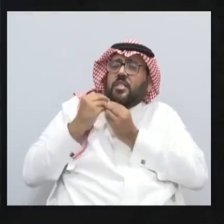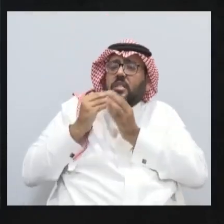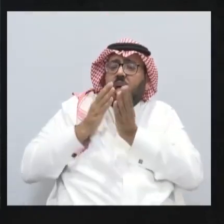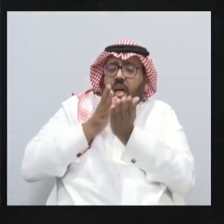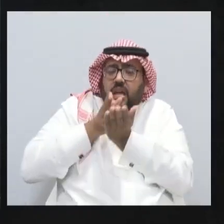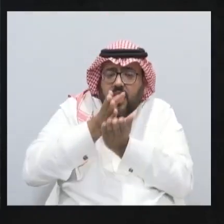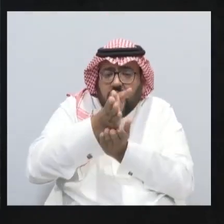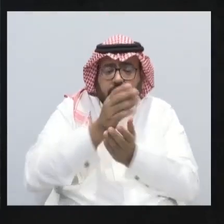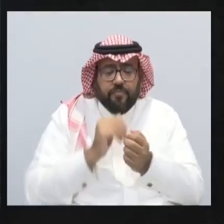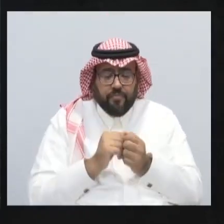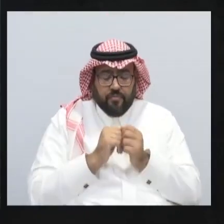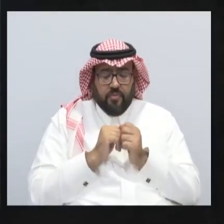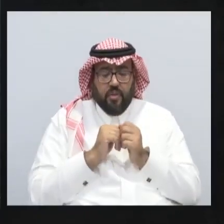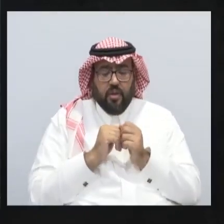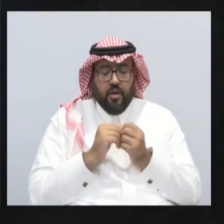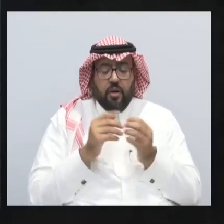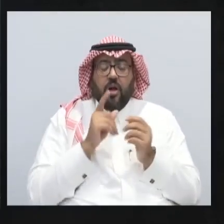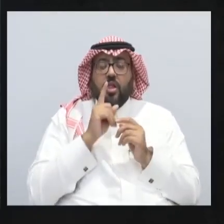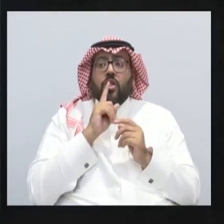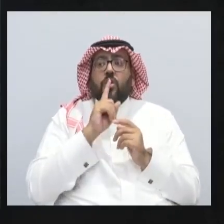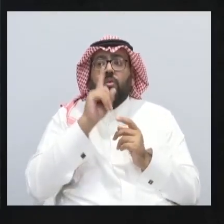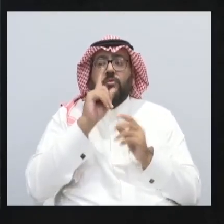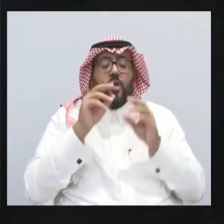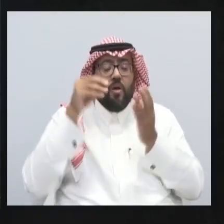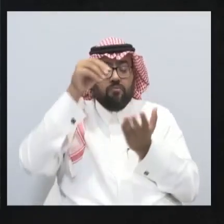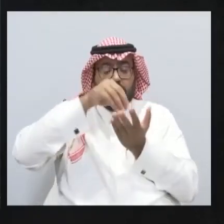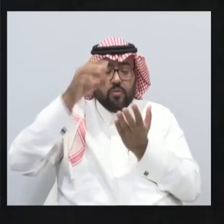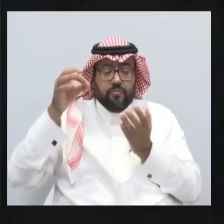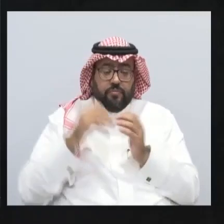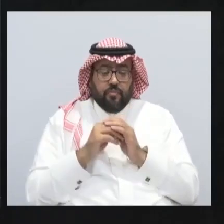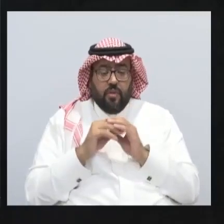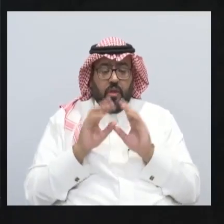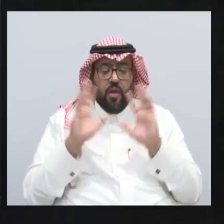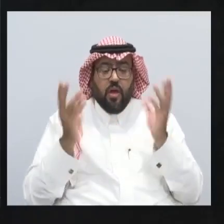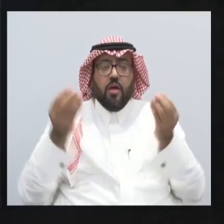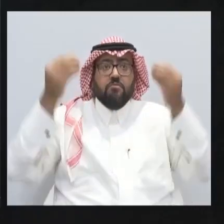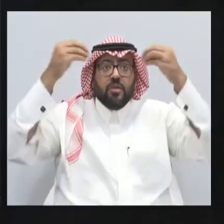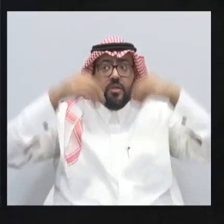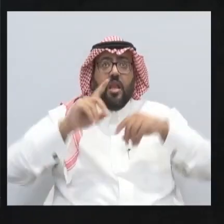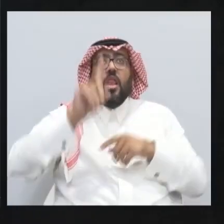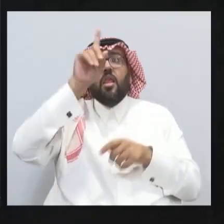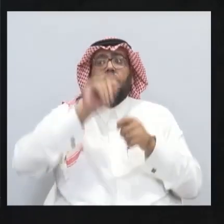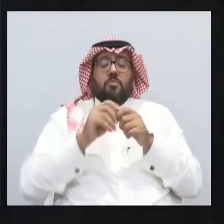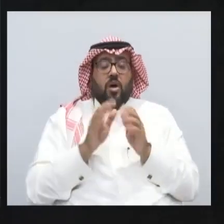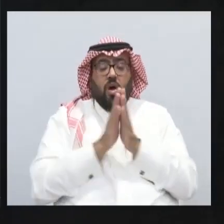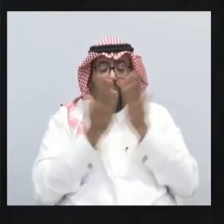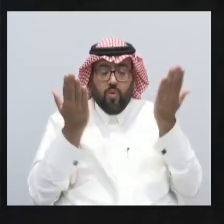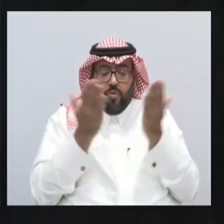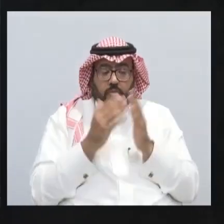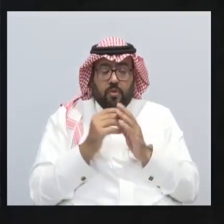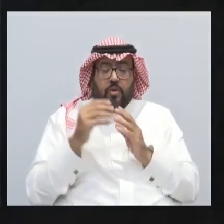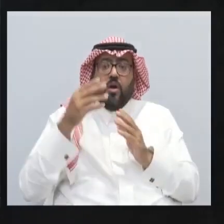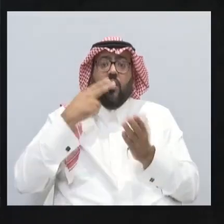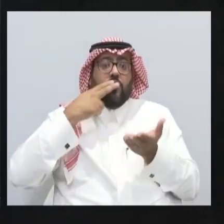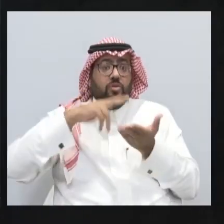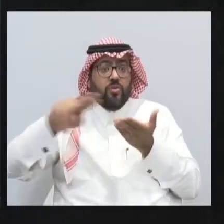الالوهيه التي ذكره الله سبحانه في مواضع كثيره بل ما انزل الله الكتب وما